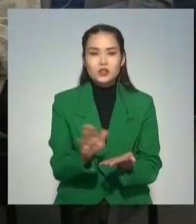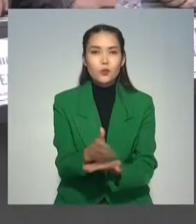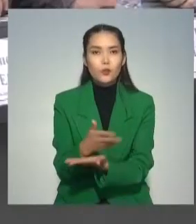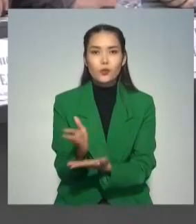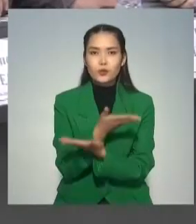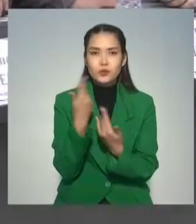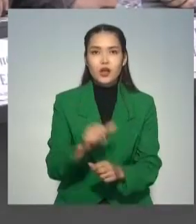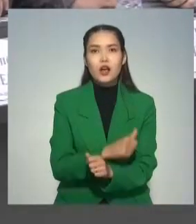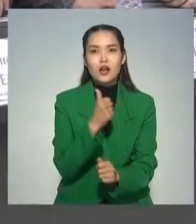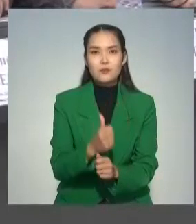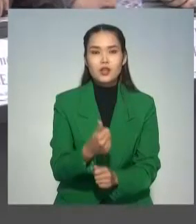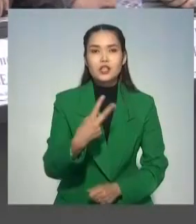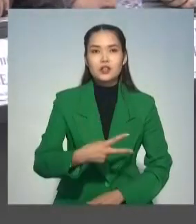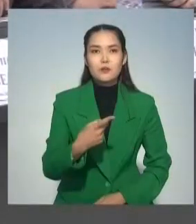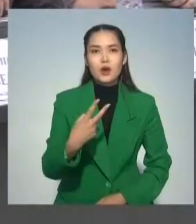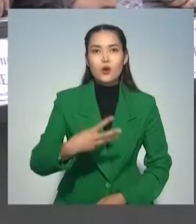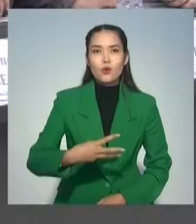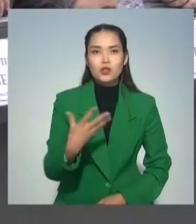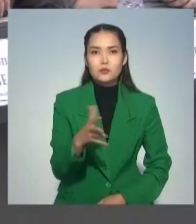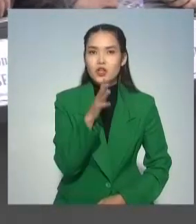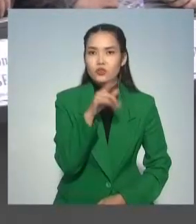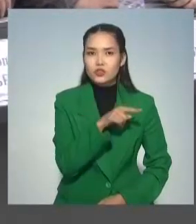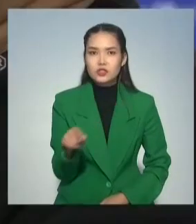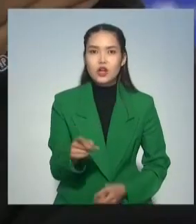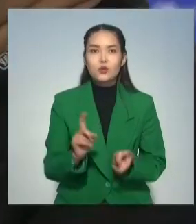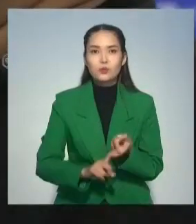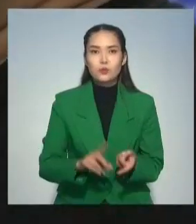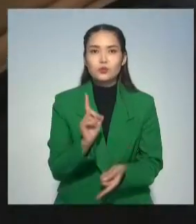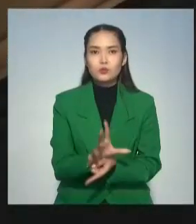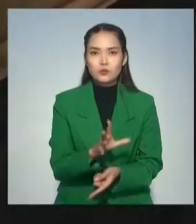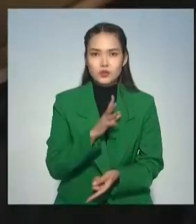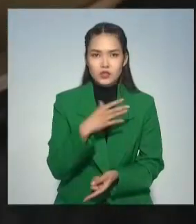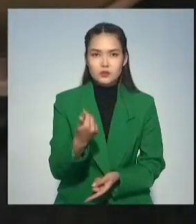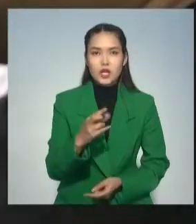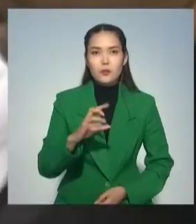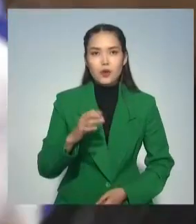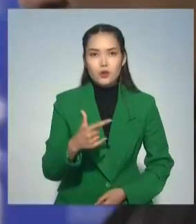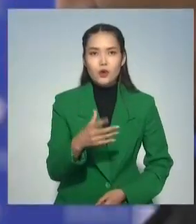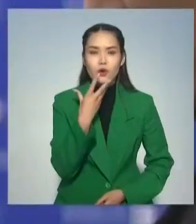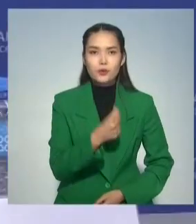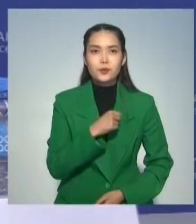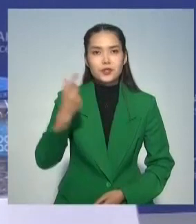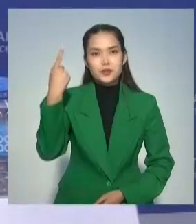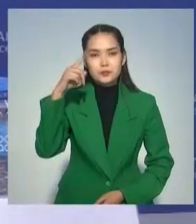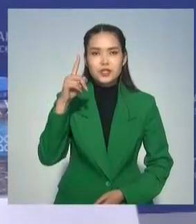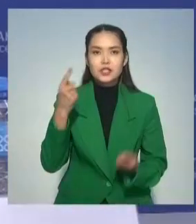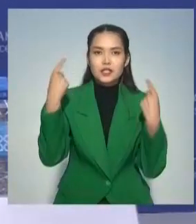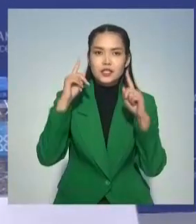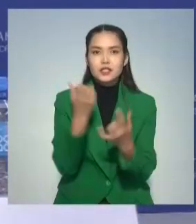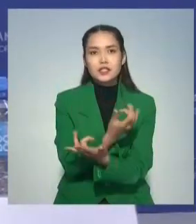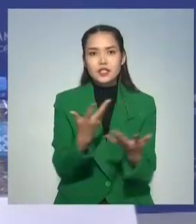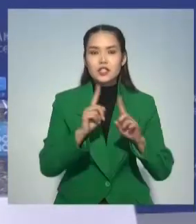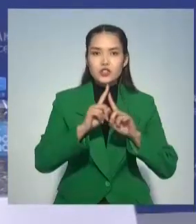жармайды, бастысы кандидат 21 мен 35 жас аралығындағы жас болуы тиіс. Блог өкілдері өз білімімен идеясымен